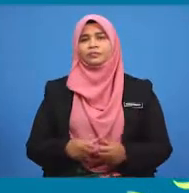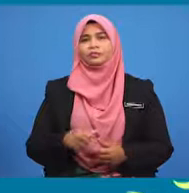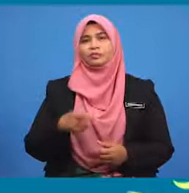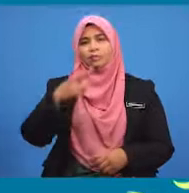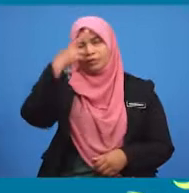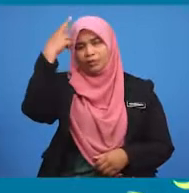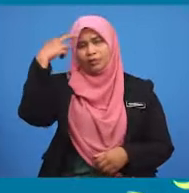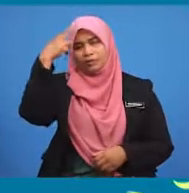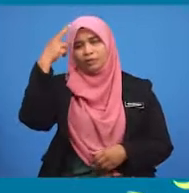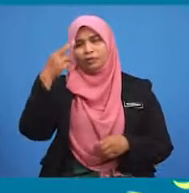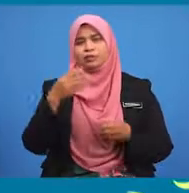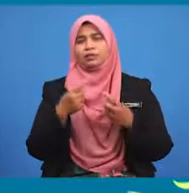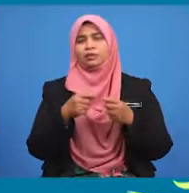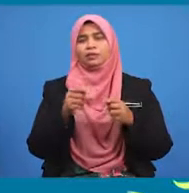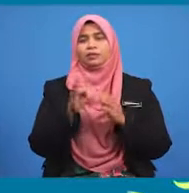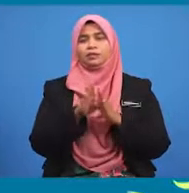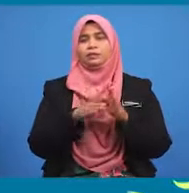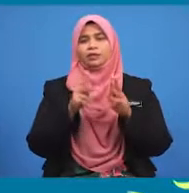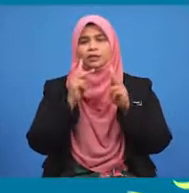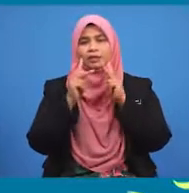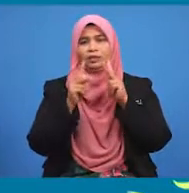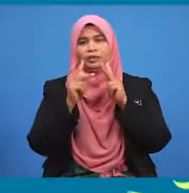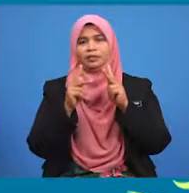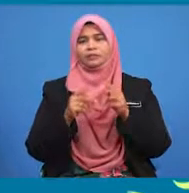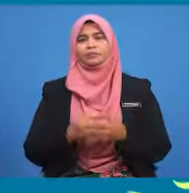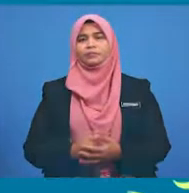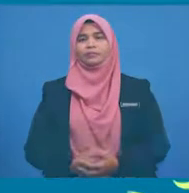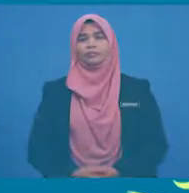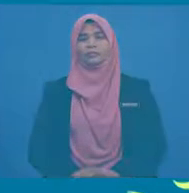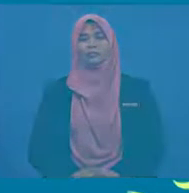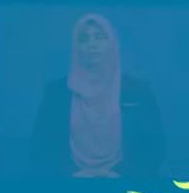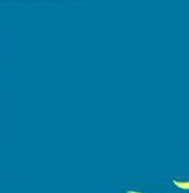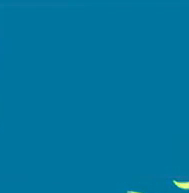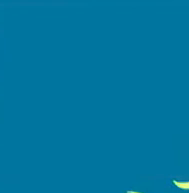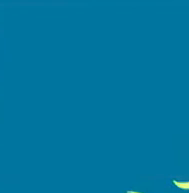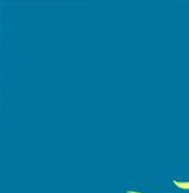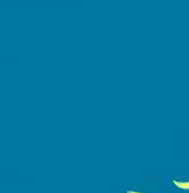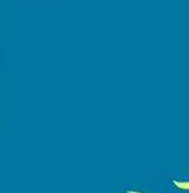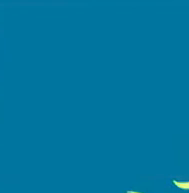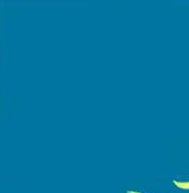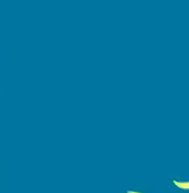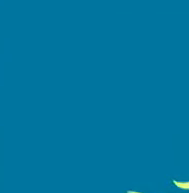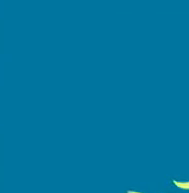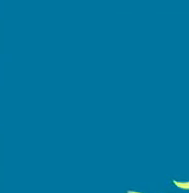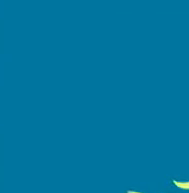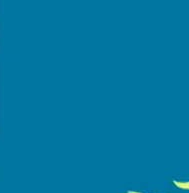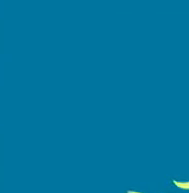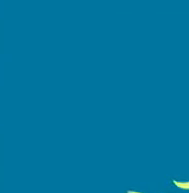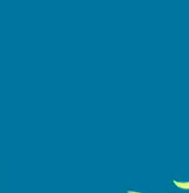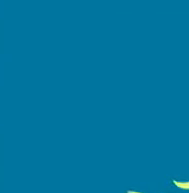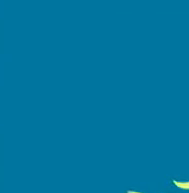bersabda, An Abi Hurairah radhiyallahu anhu qala, faja'a rajulun fajalasa